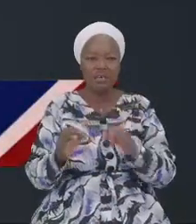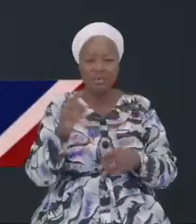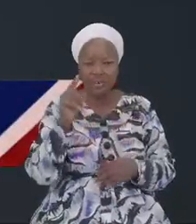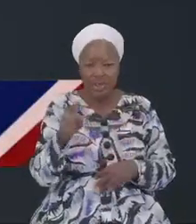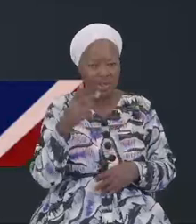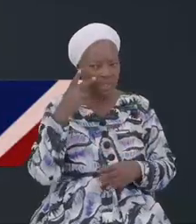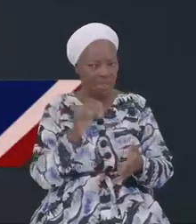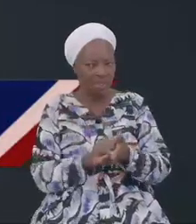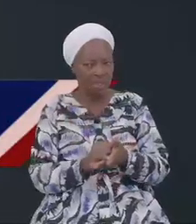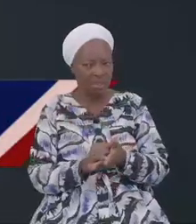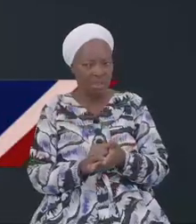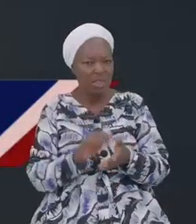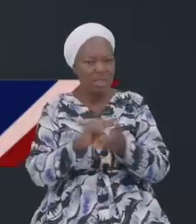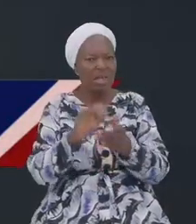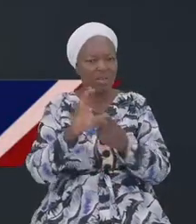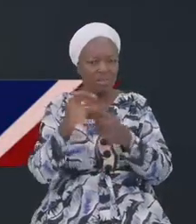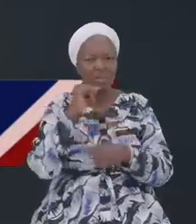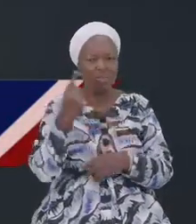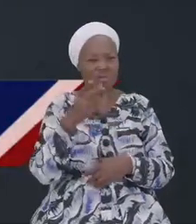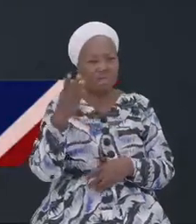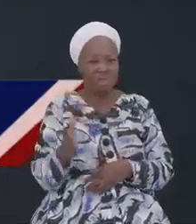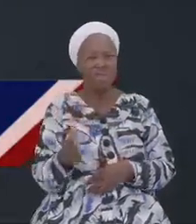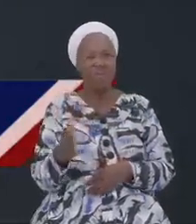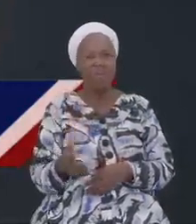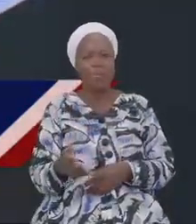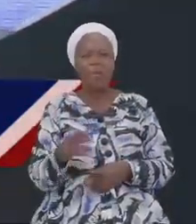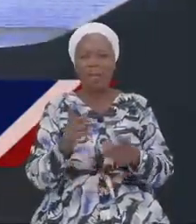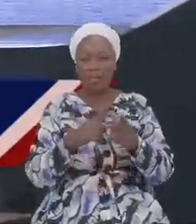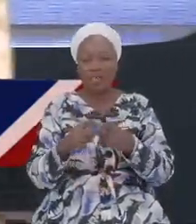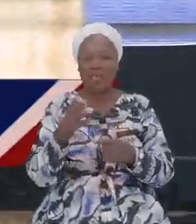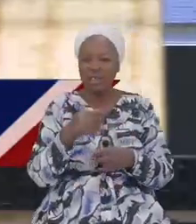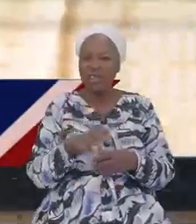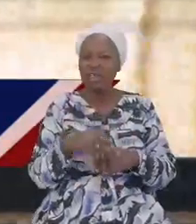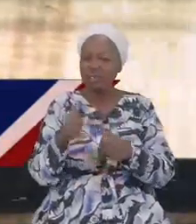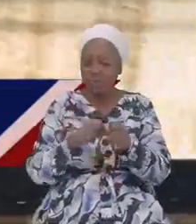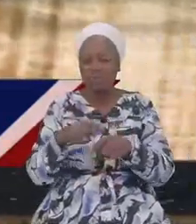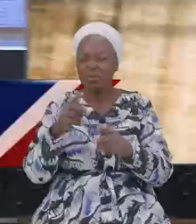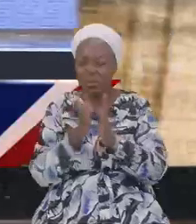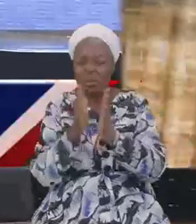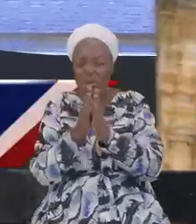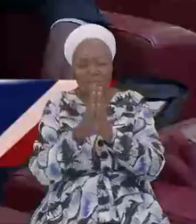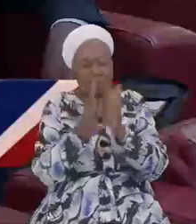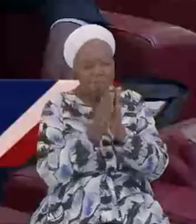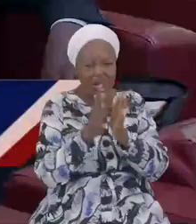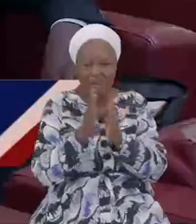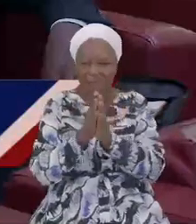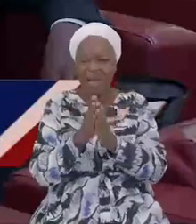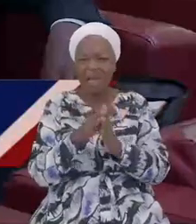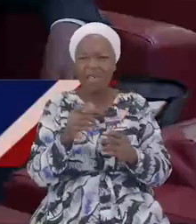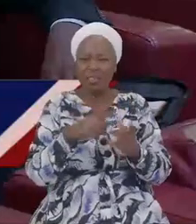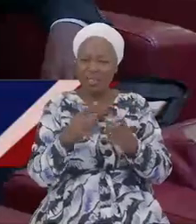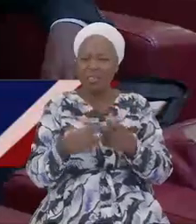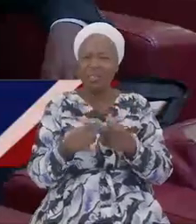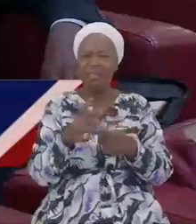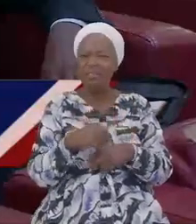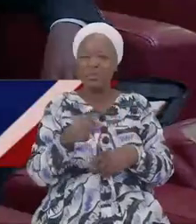mot, la condition est toujours présente. Vous n'allez pas vous précipiter pour prier. Alors, oui, prier, la prière